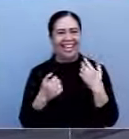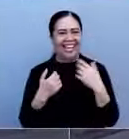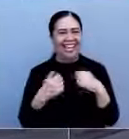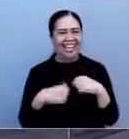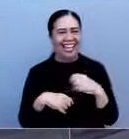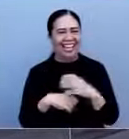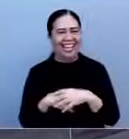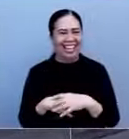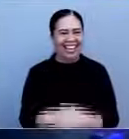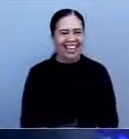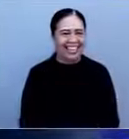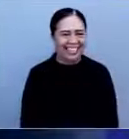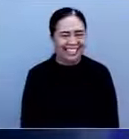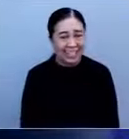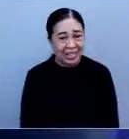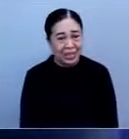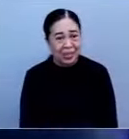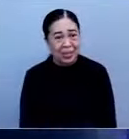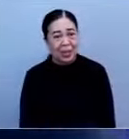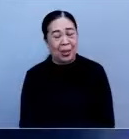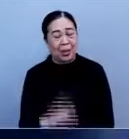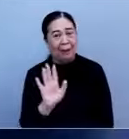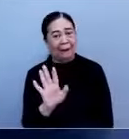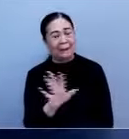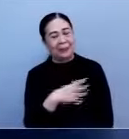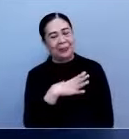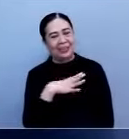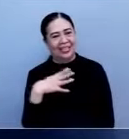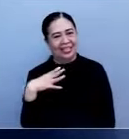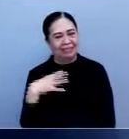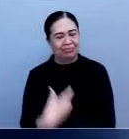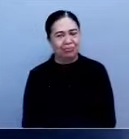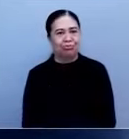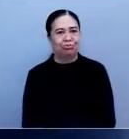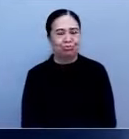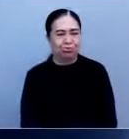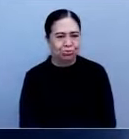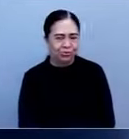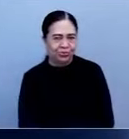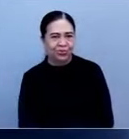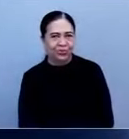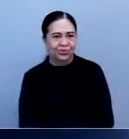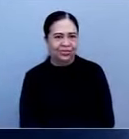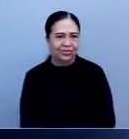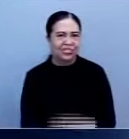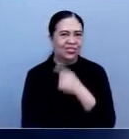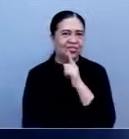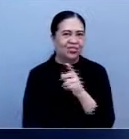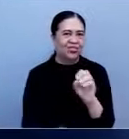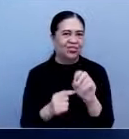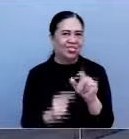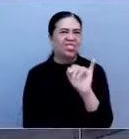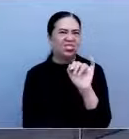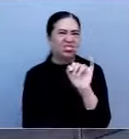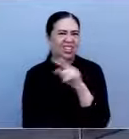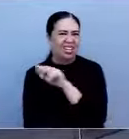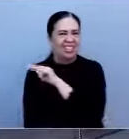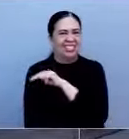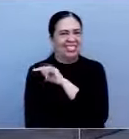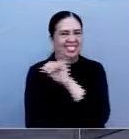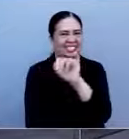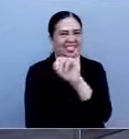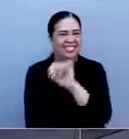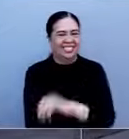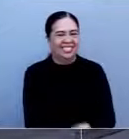with this. Siya talaga na sosyal. Mag-good lang sa amin. Siya talaga yung legit na sosyal. Paano ako sosyal? So, paano